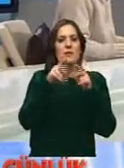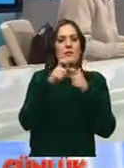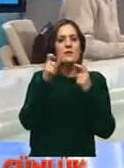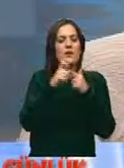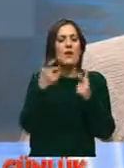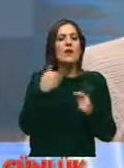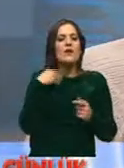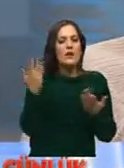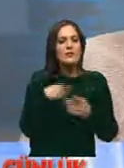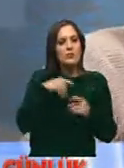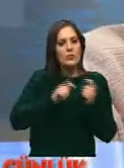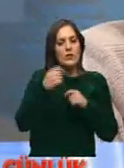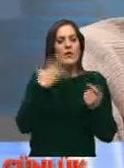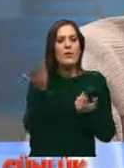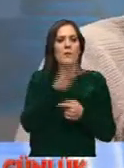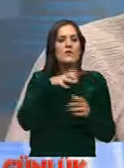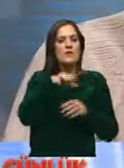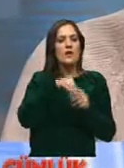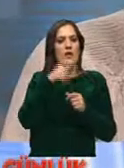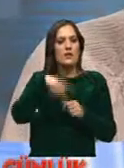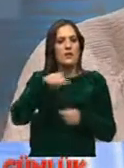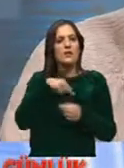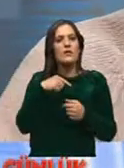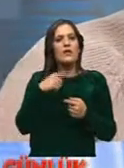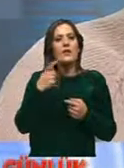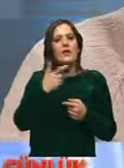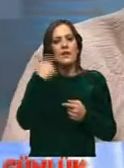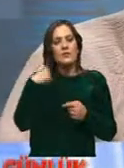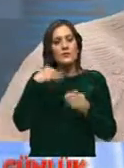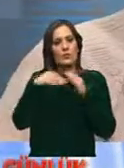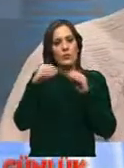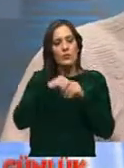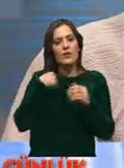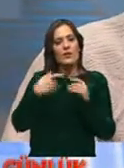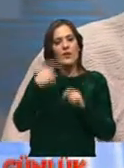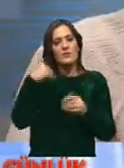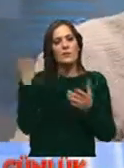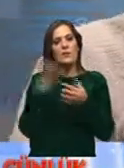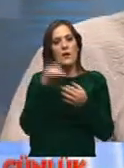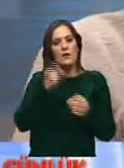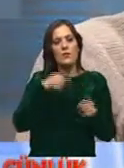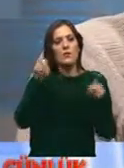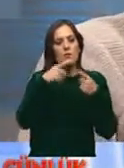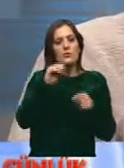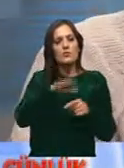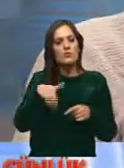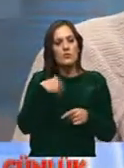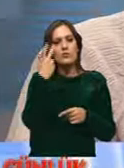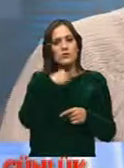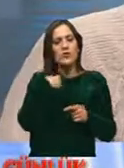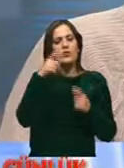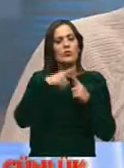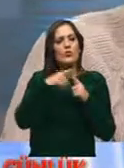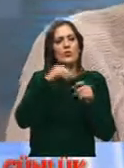Keşke hep kullansak. Ya da başka alanlar. Yani geçmişle toplumda, geçmişle bağ kuruyor. Marşlar, çocuk şarkıları,